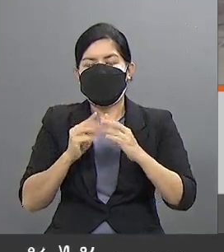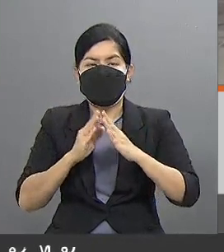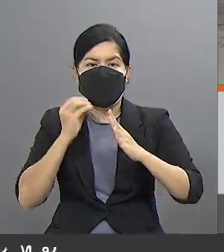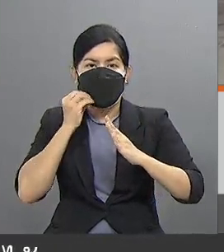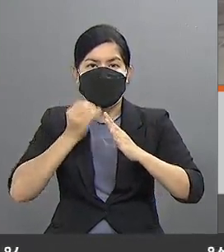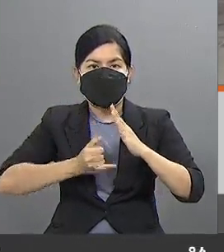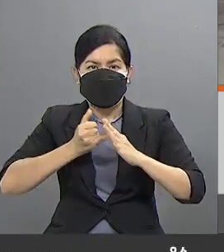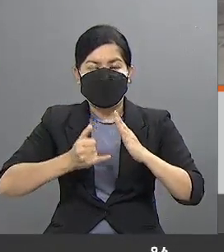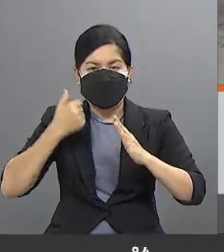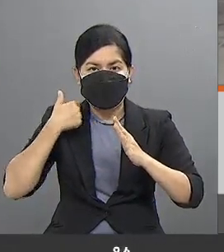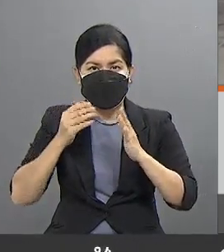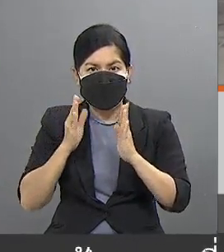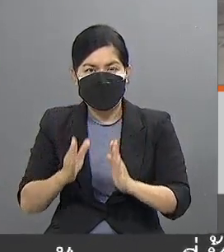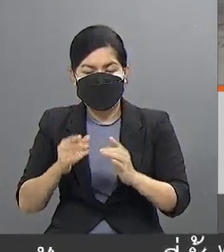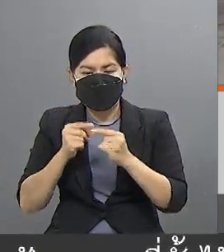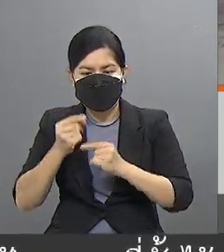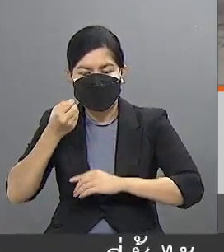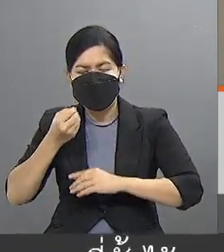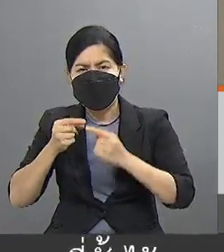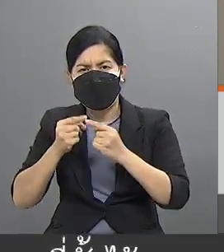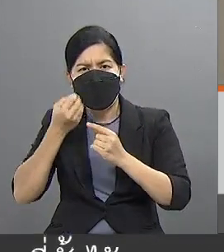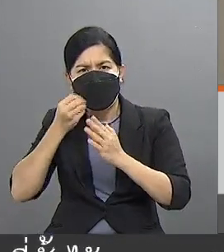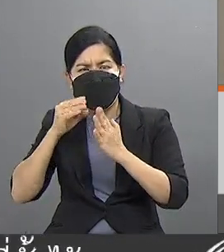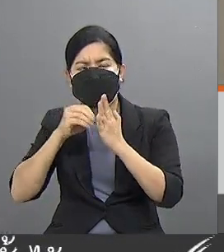มาจากส่วนกลางนะครับ